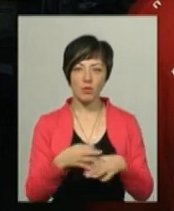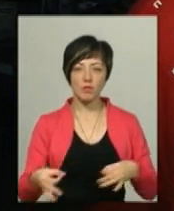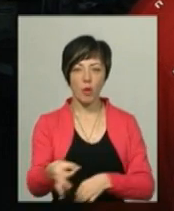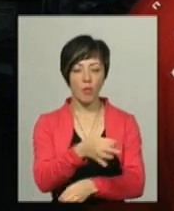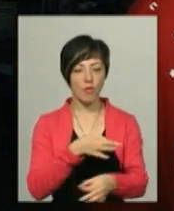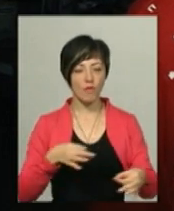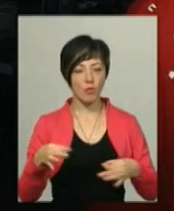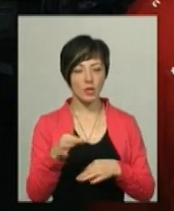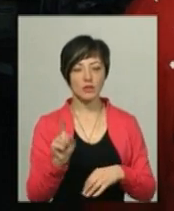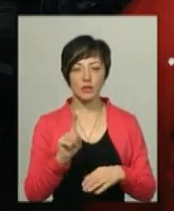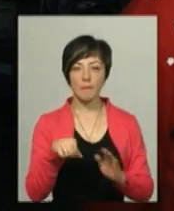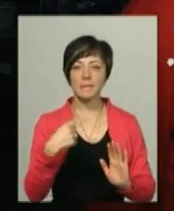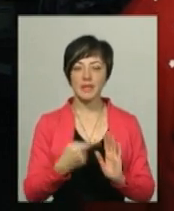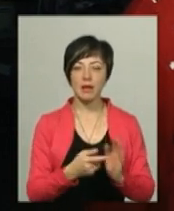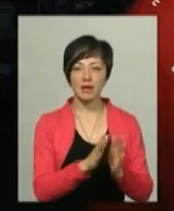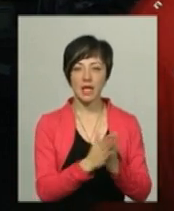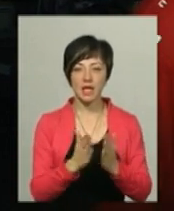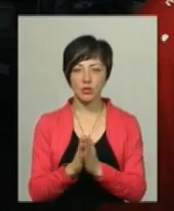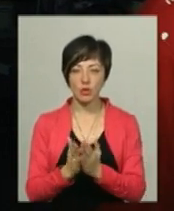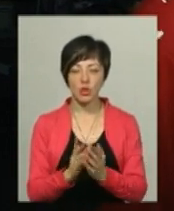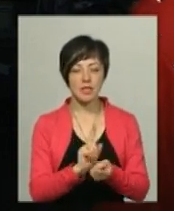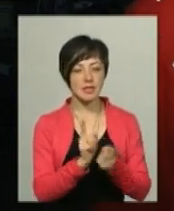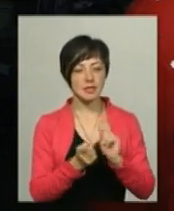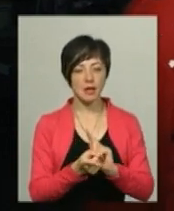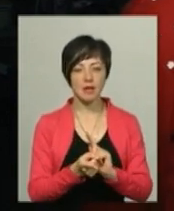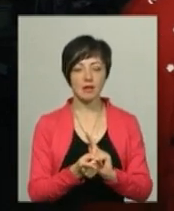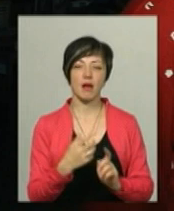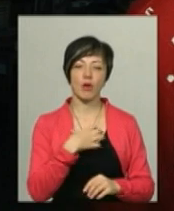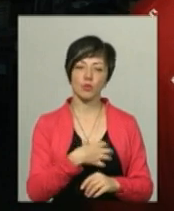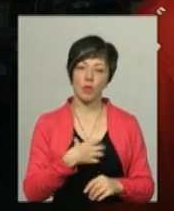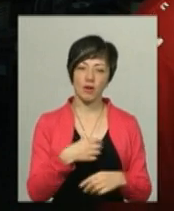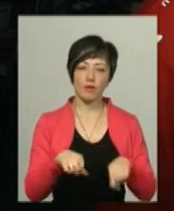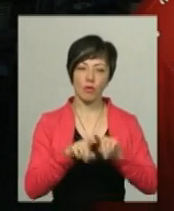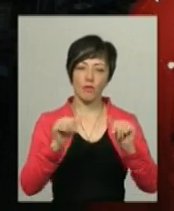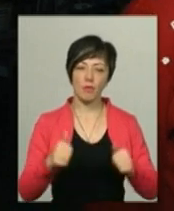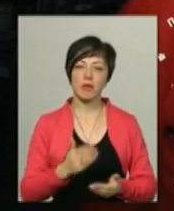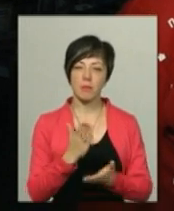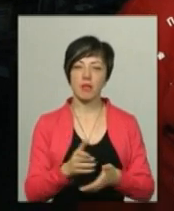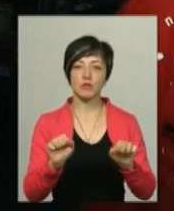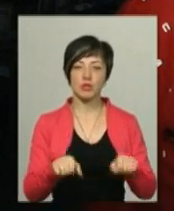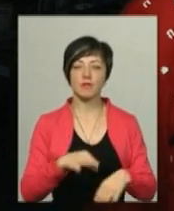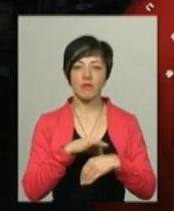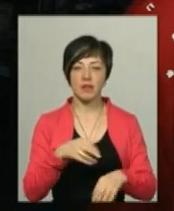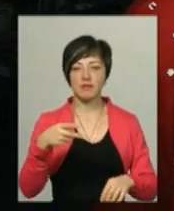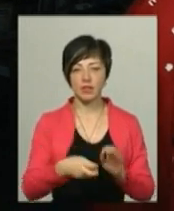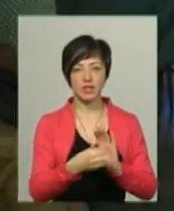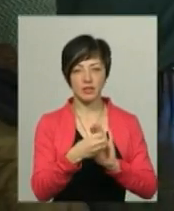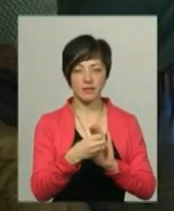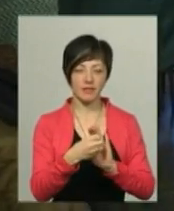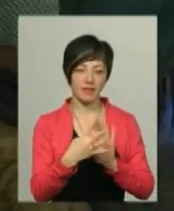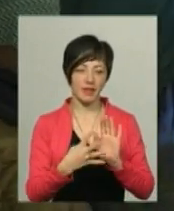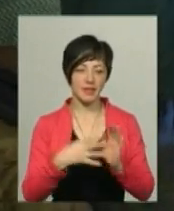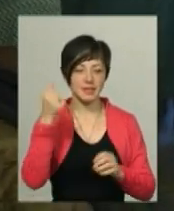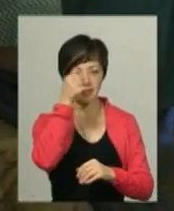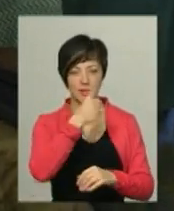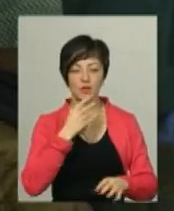обговорення для того, щоб питання книжок стало як ніколи актуальне. І в такому форматі ми мали можливість провести і 2019 рік. На